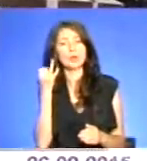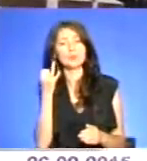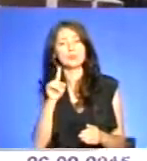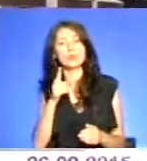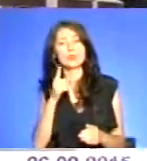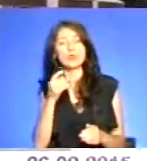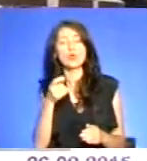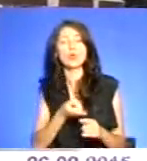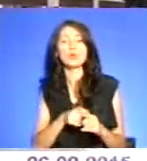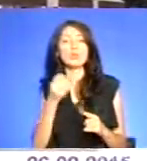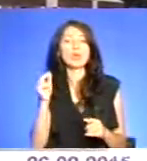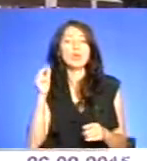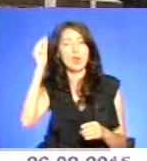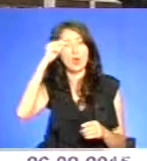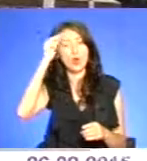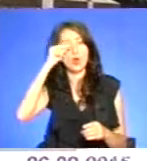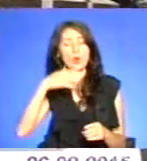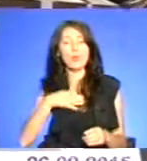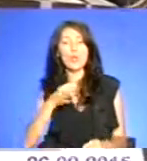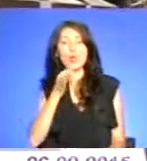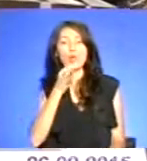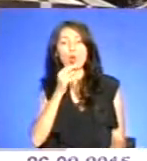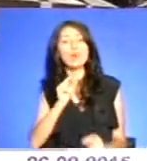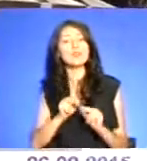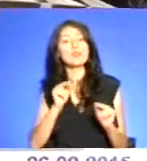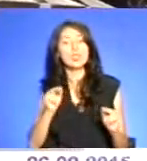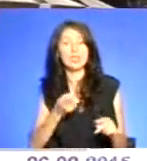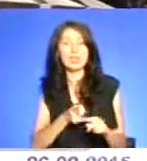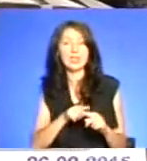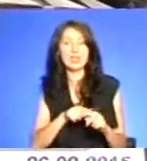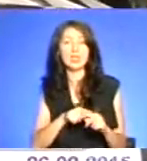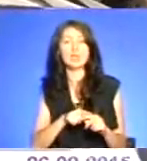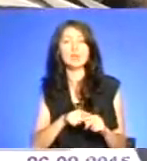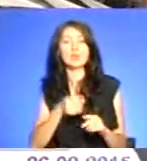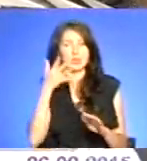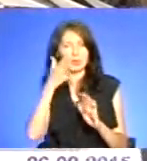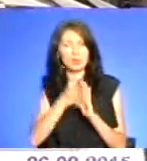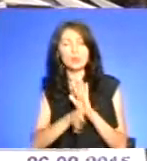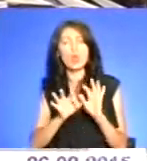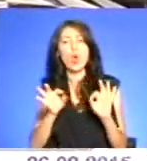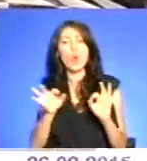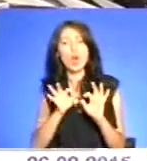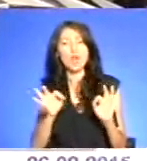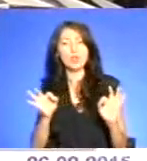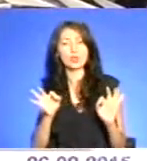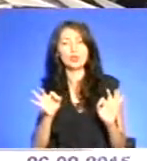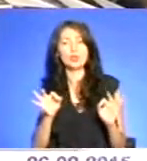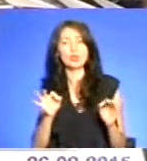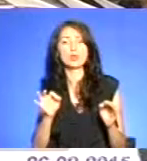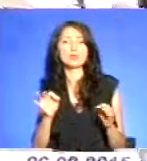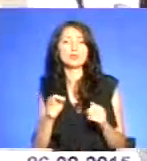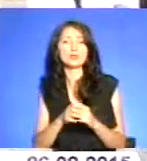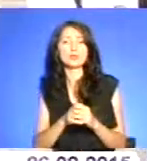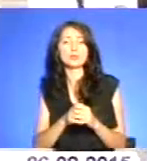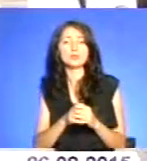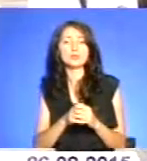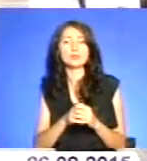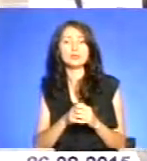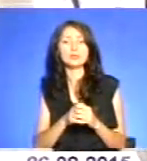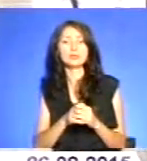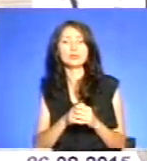саме ці предмети? Тому що мені подобаються викладачі, які зрозуміло пояснюють і достукуються до кожного з нас. Добро